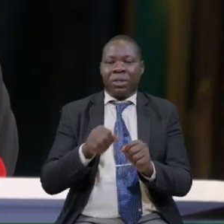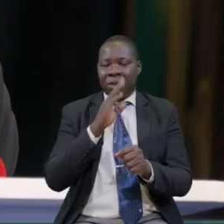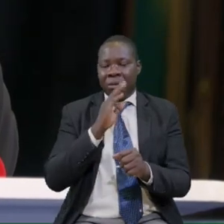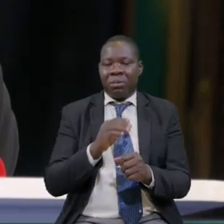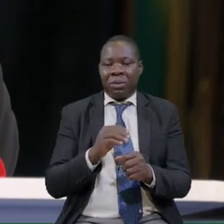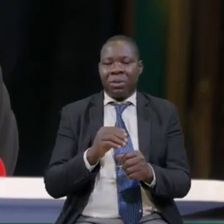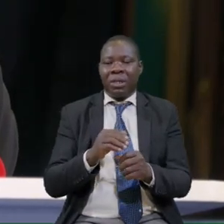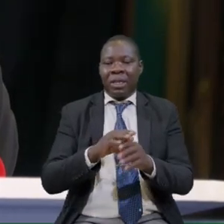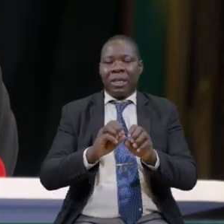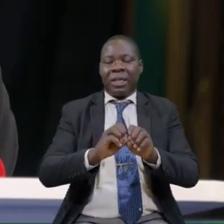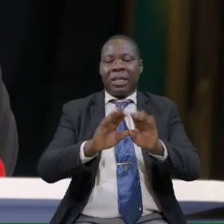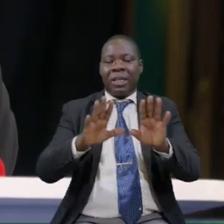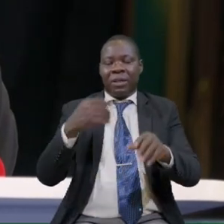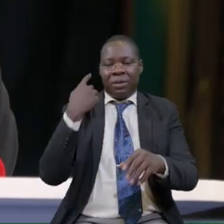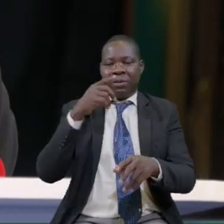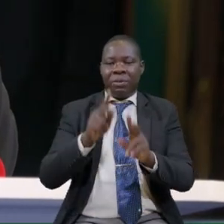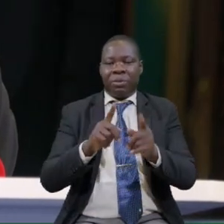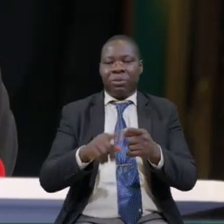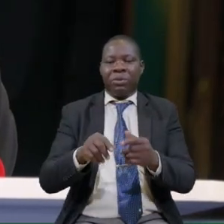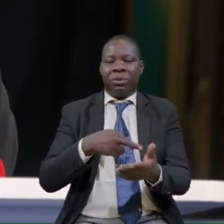lisible.